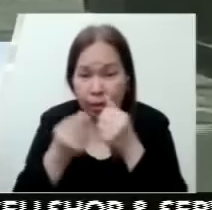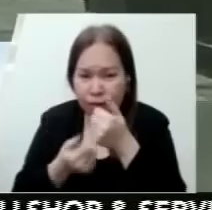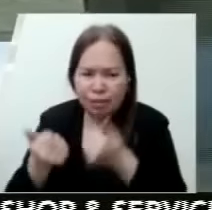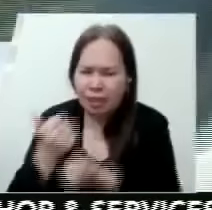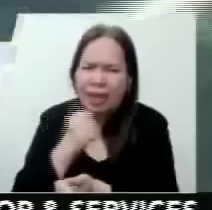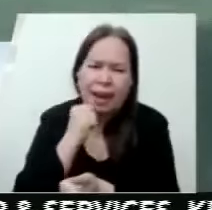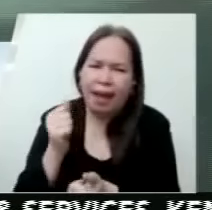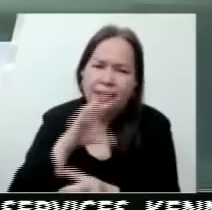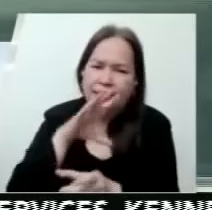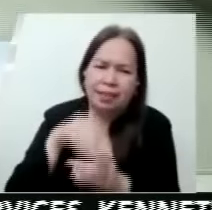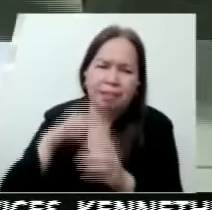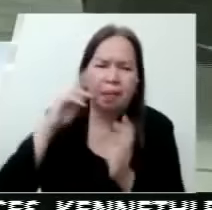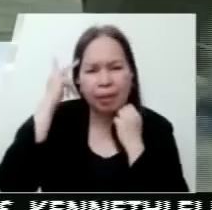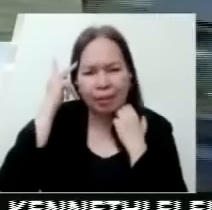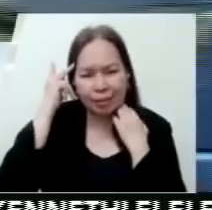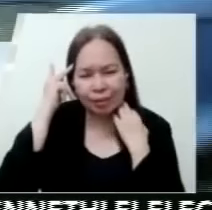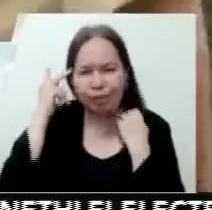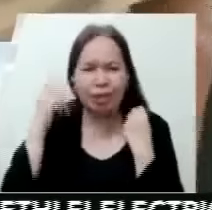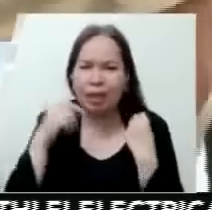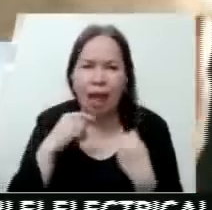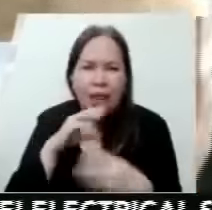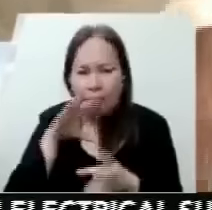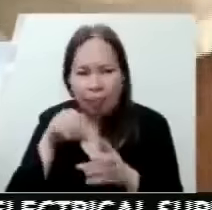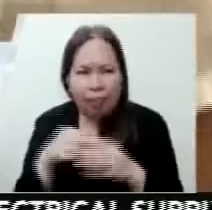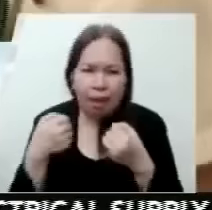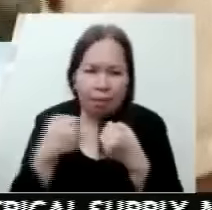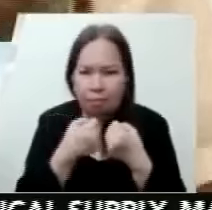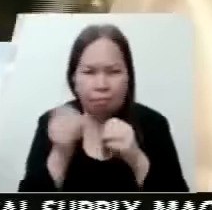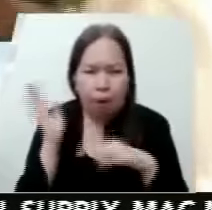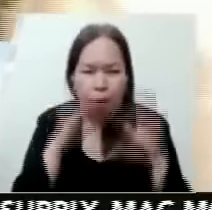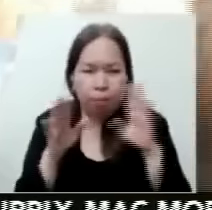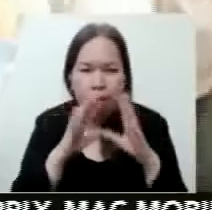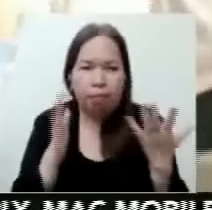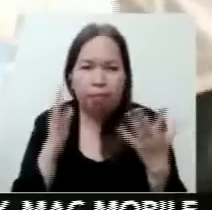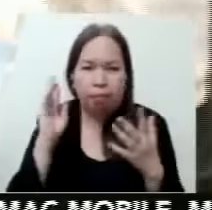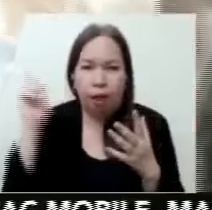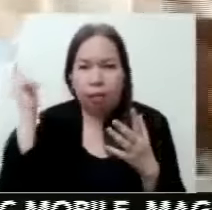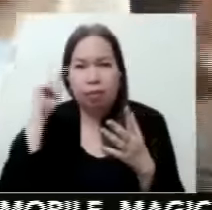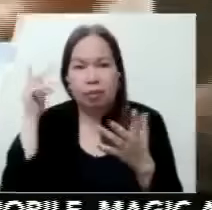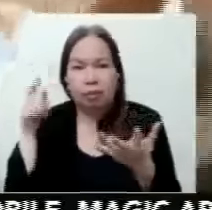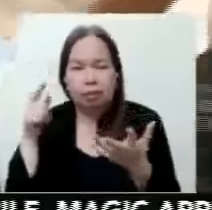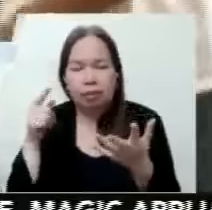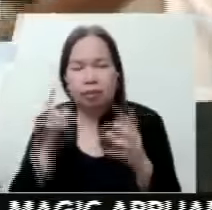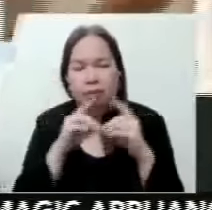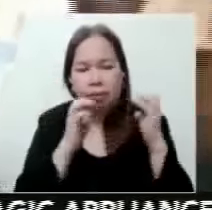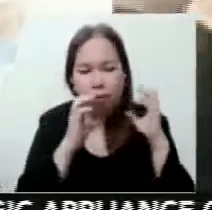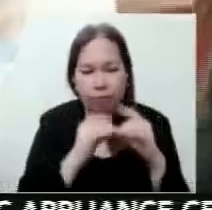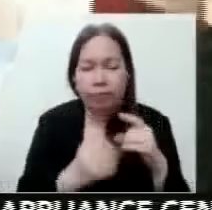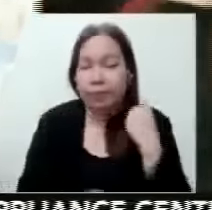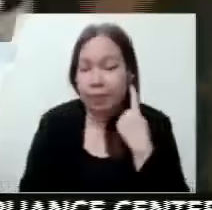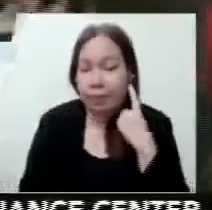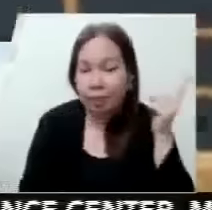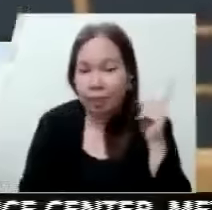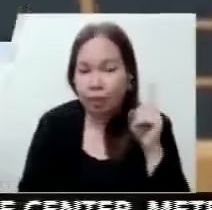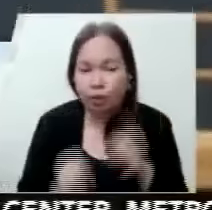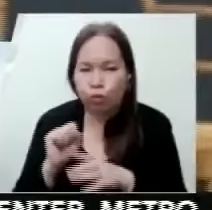raw makaladkad sa away politika ang DepEd. Kanina, nasa Surigao si Pangulong Marcos para mamahagi ng tulong sa mga